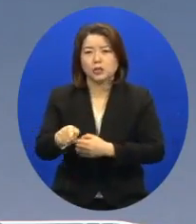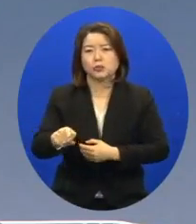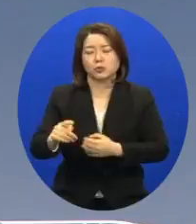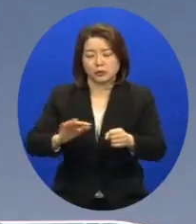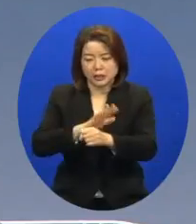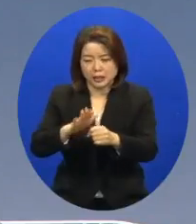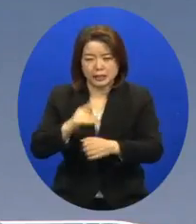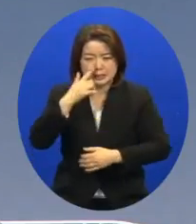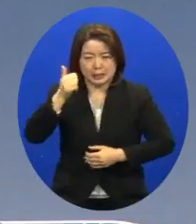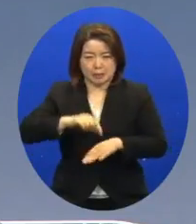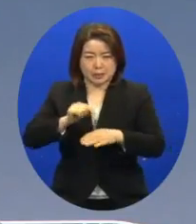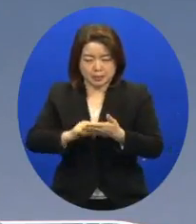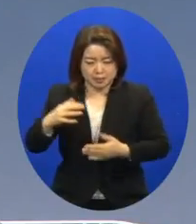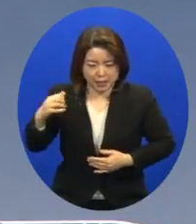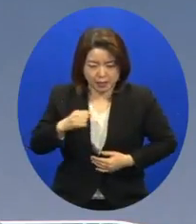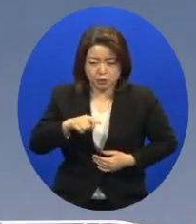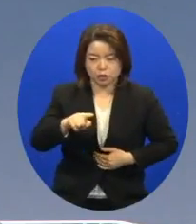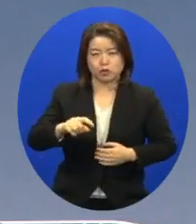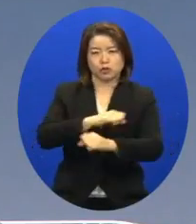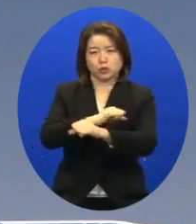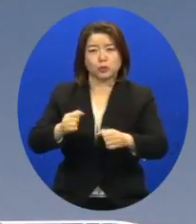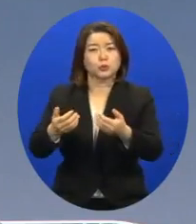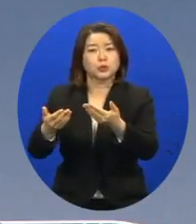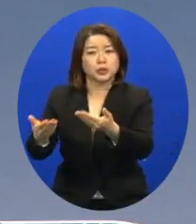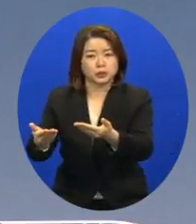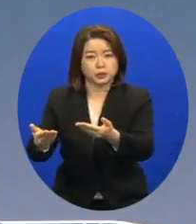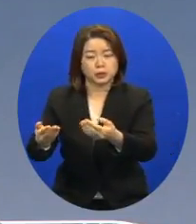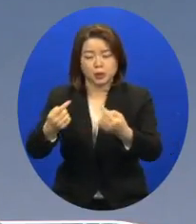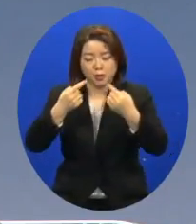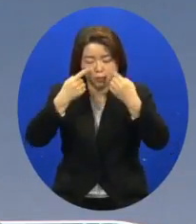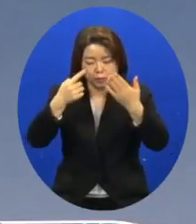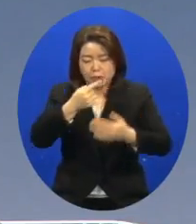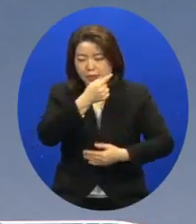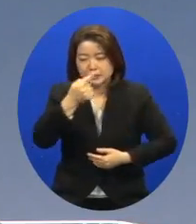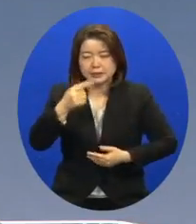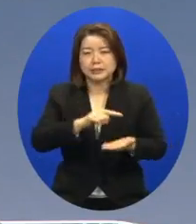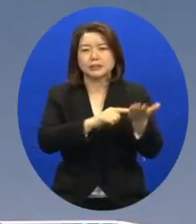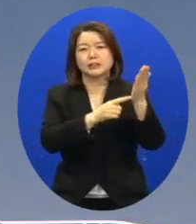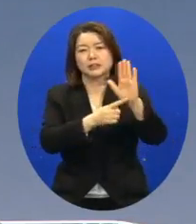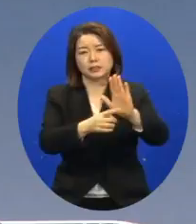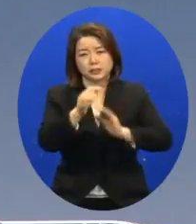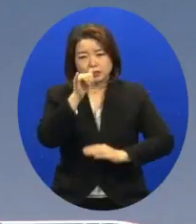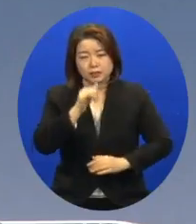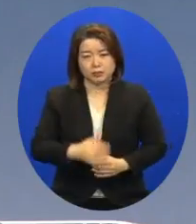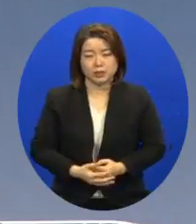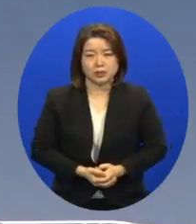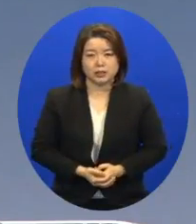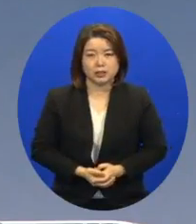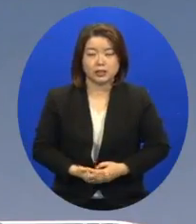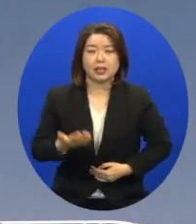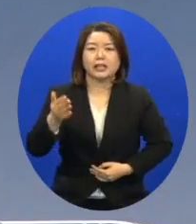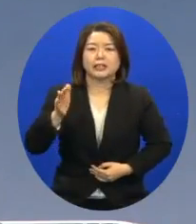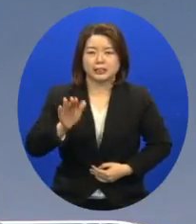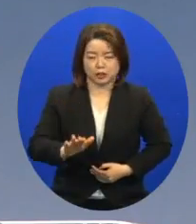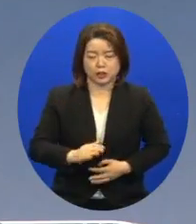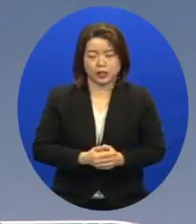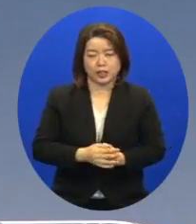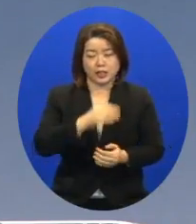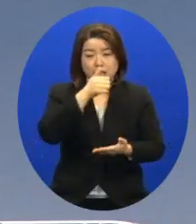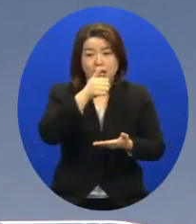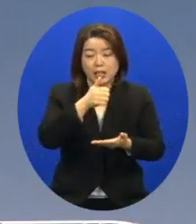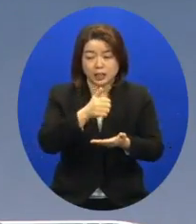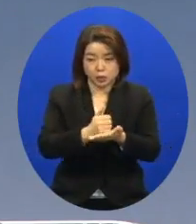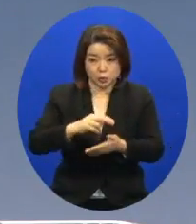품어 주므로 것을 분명하게 증거 해 주었습니다 그러나 죄도 관용